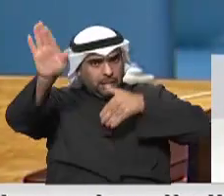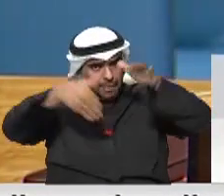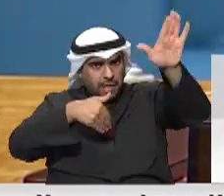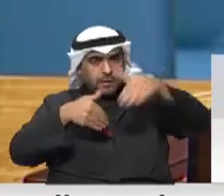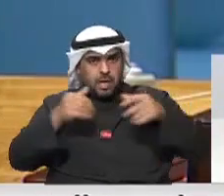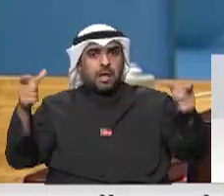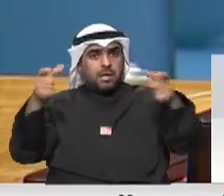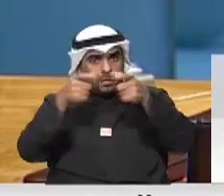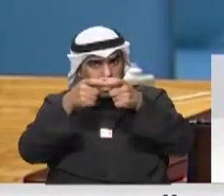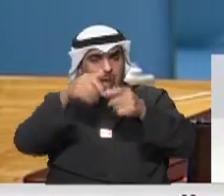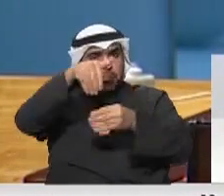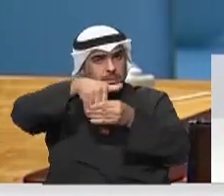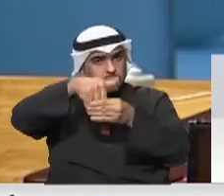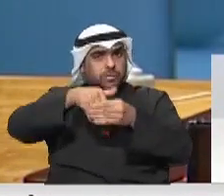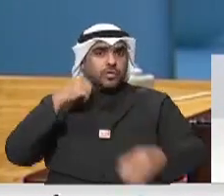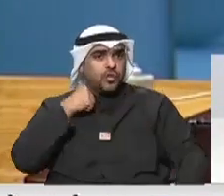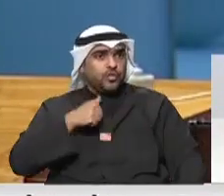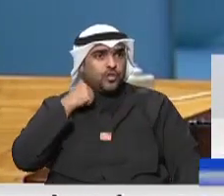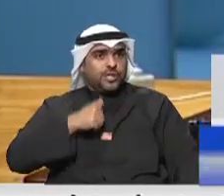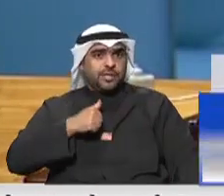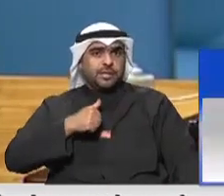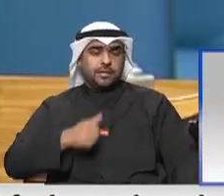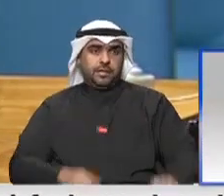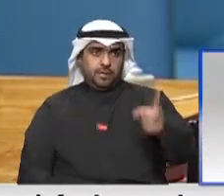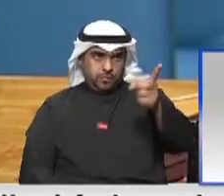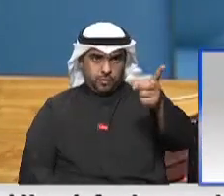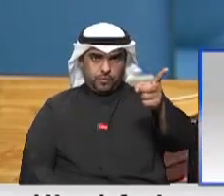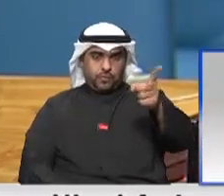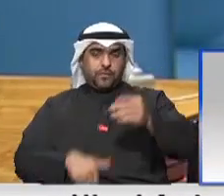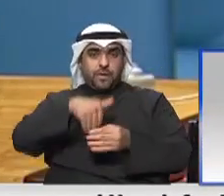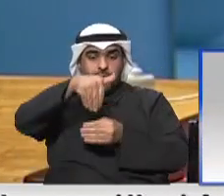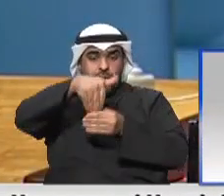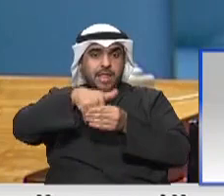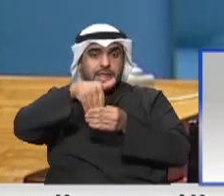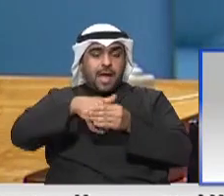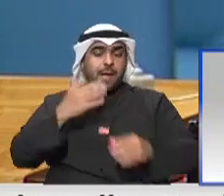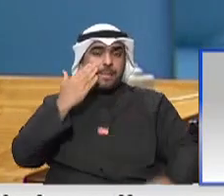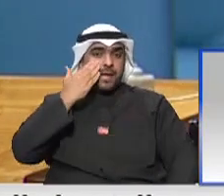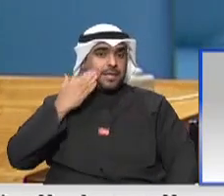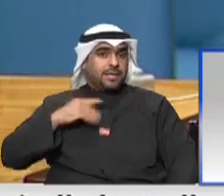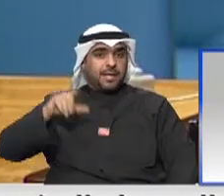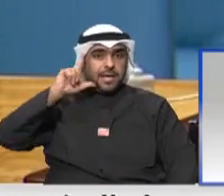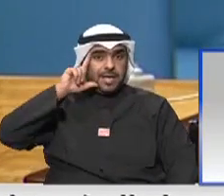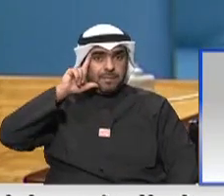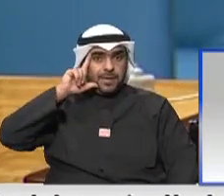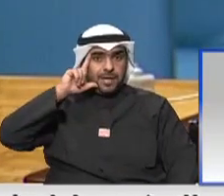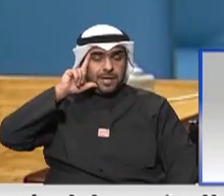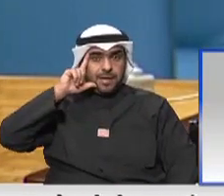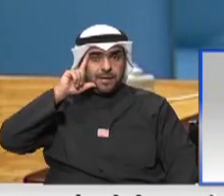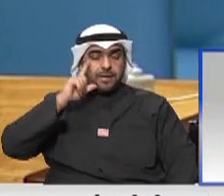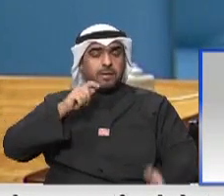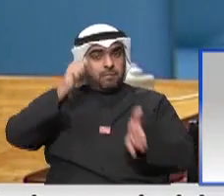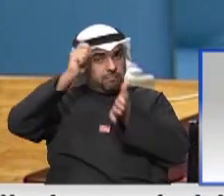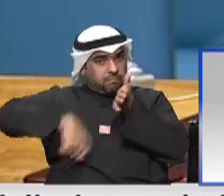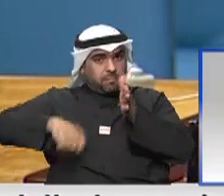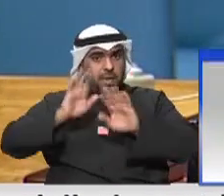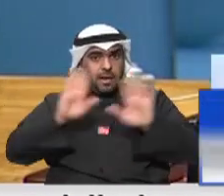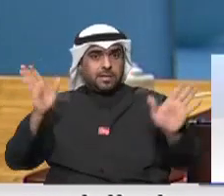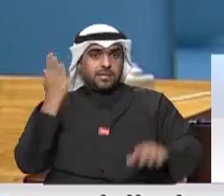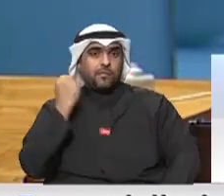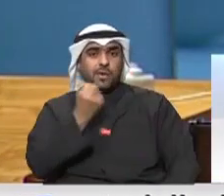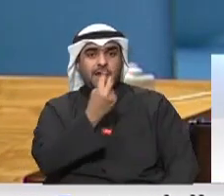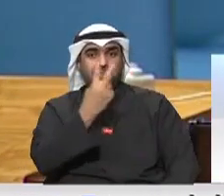تعد الانتخابات الوطنيه الشامله والشفافه المقرره اجراؤها في عام 2023 خطوه